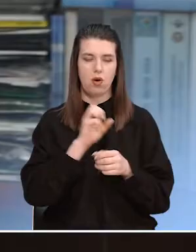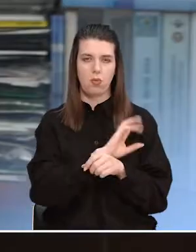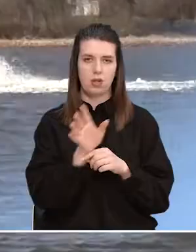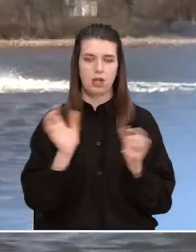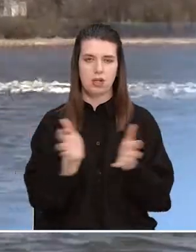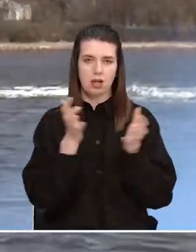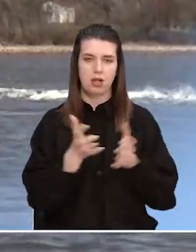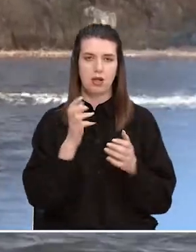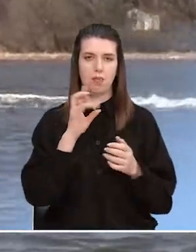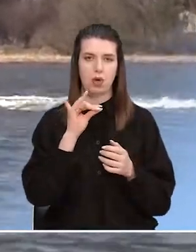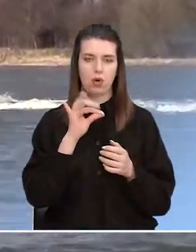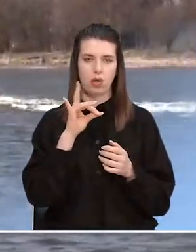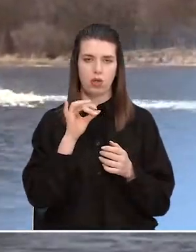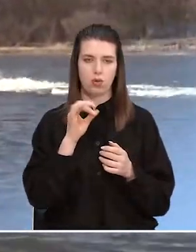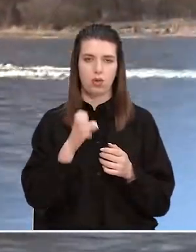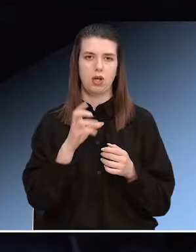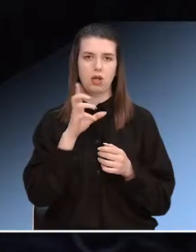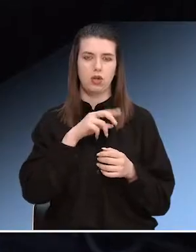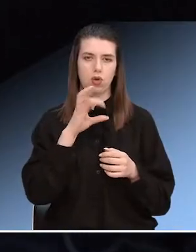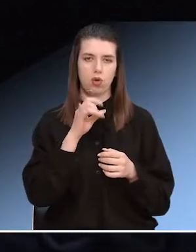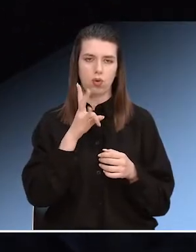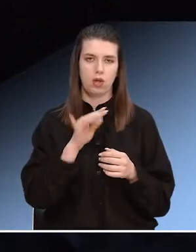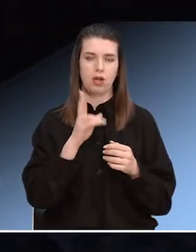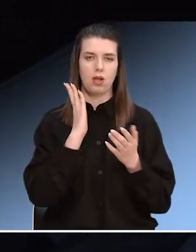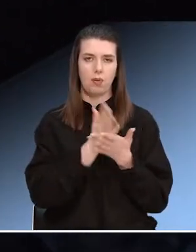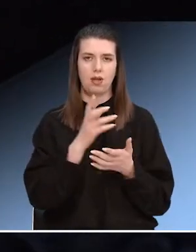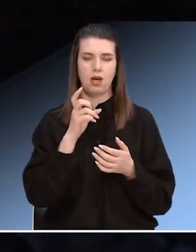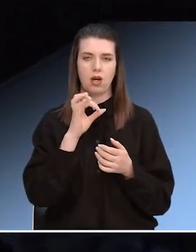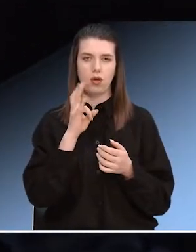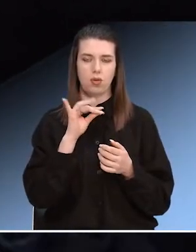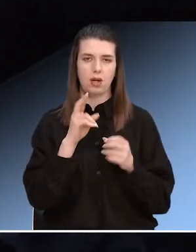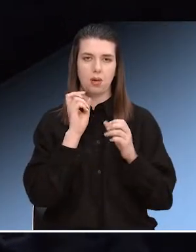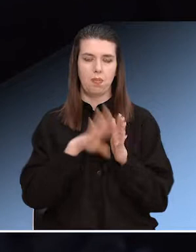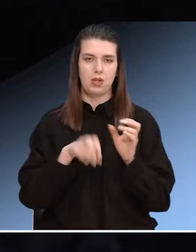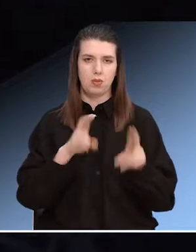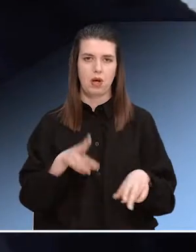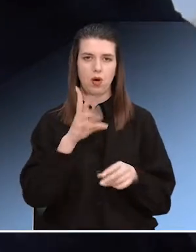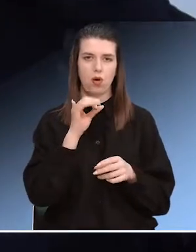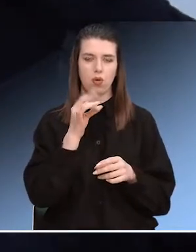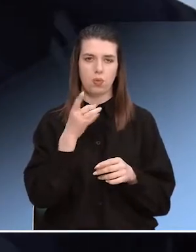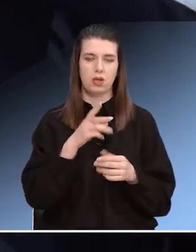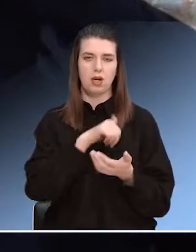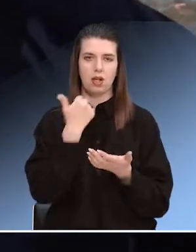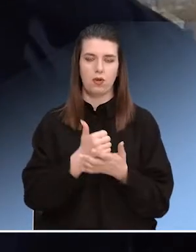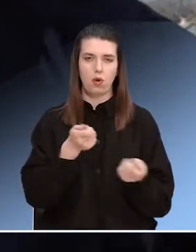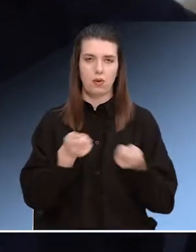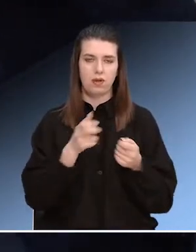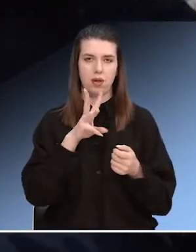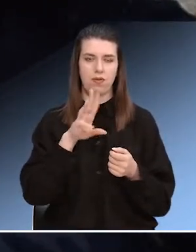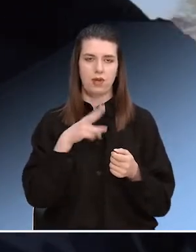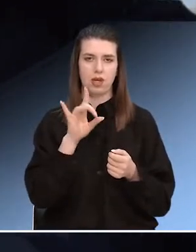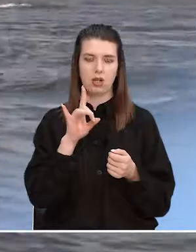мероприятий направленных на обеспечение сохранности биоресурсов сотрудники управления экономической безопасности и противодействия коррупции